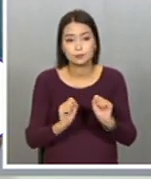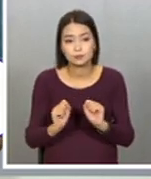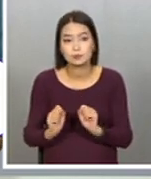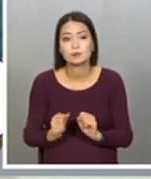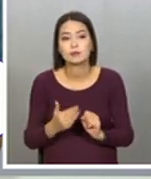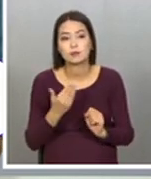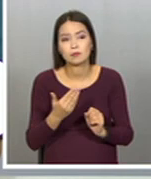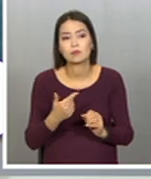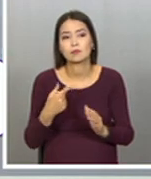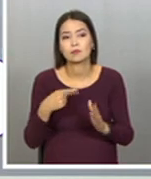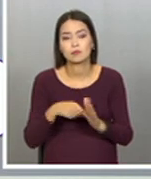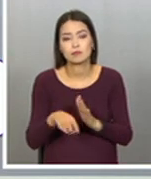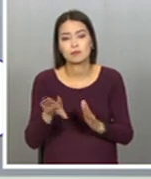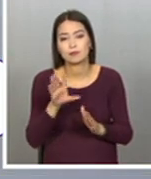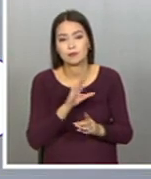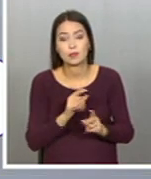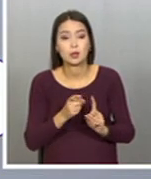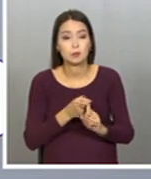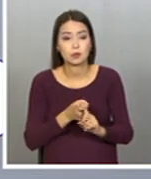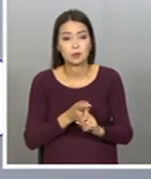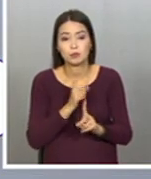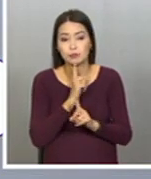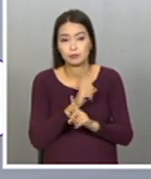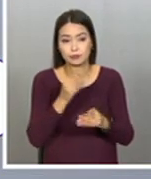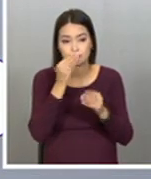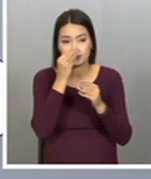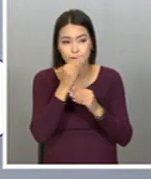тез жояды.